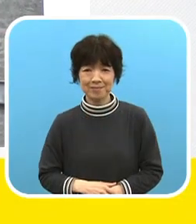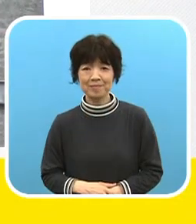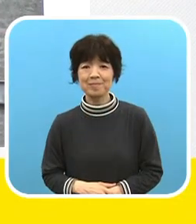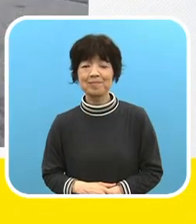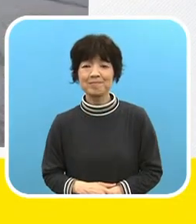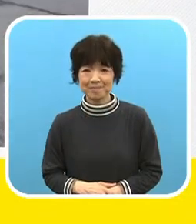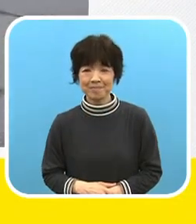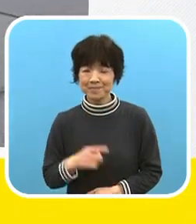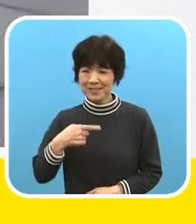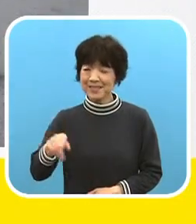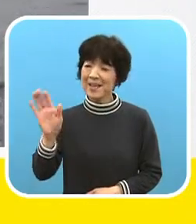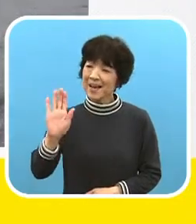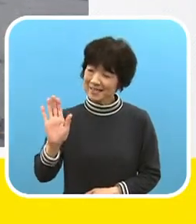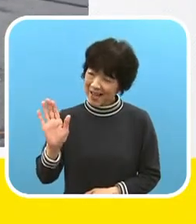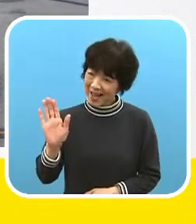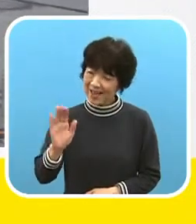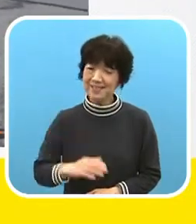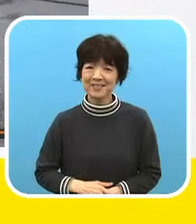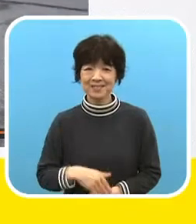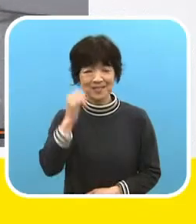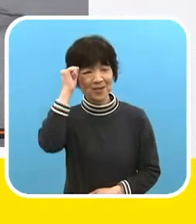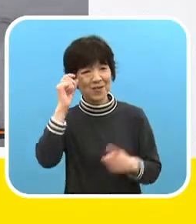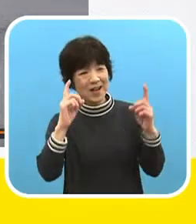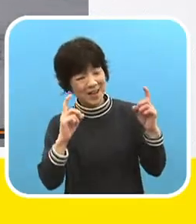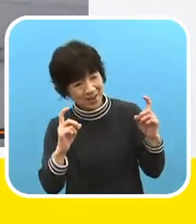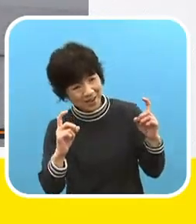はい、いってらっしゃい。